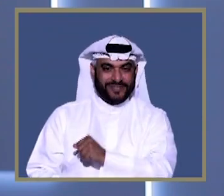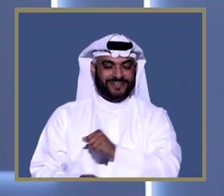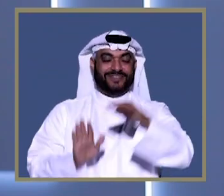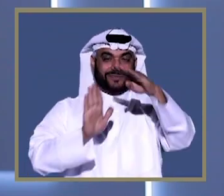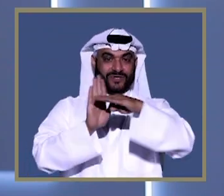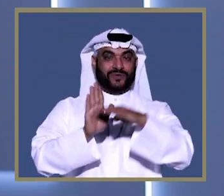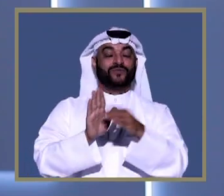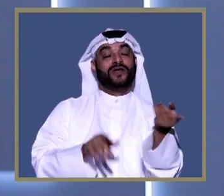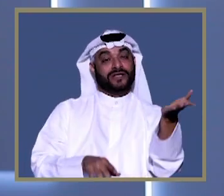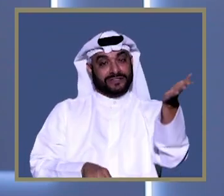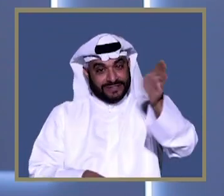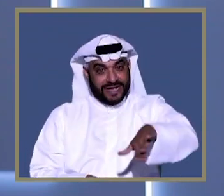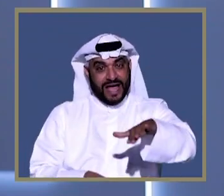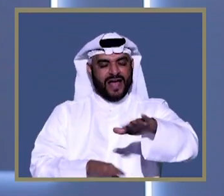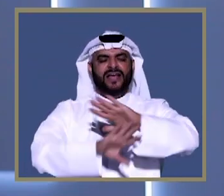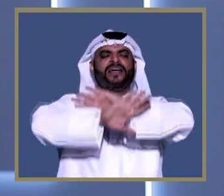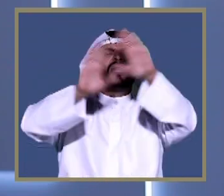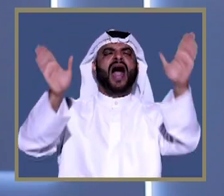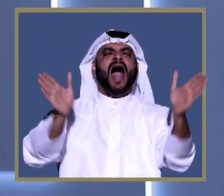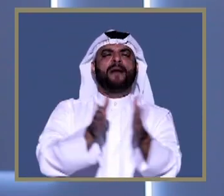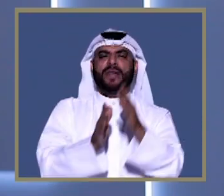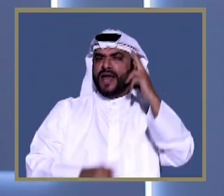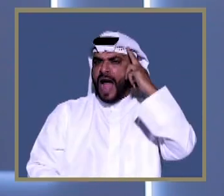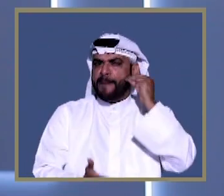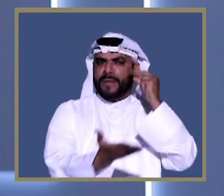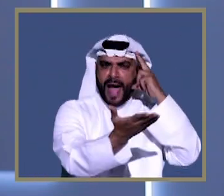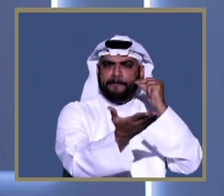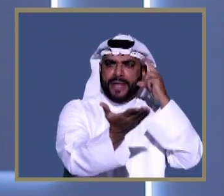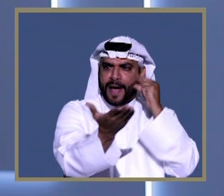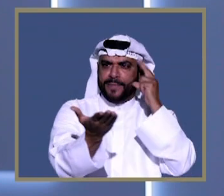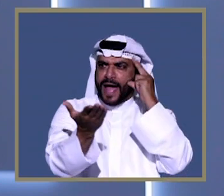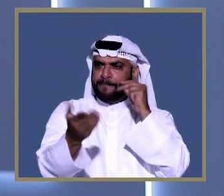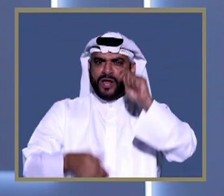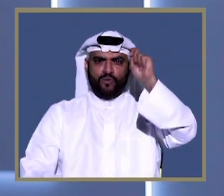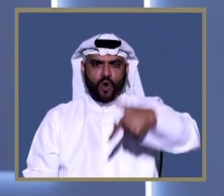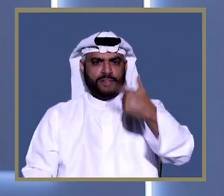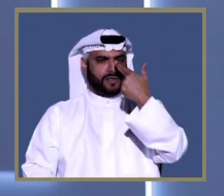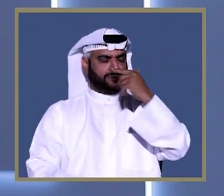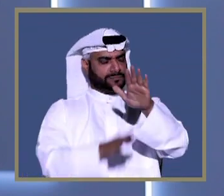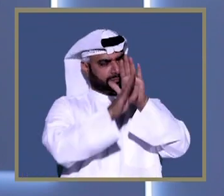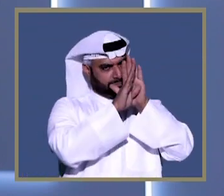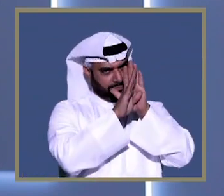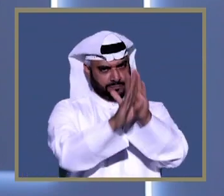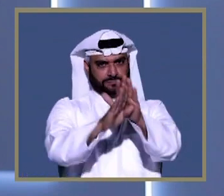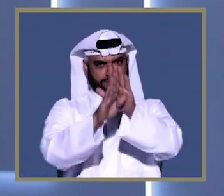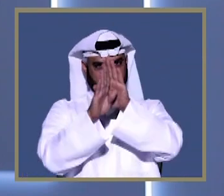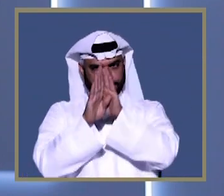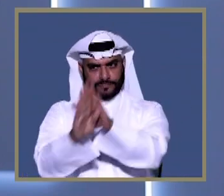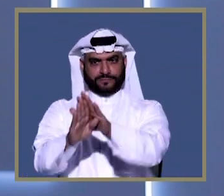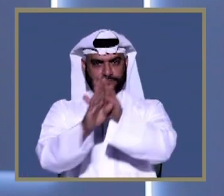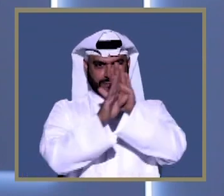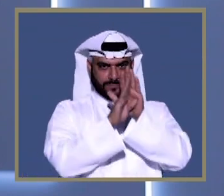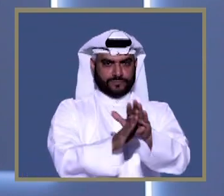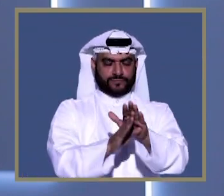وإنما سيعتمد على كل ما يحتاجه المواطنين، سأكون أول الداعمين